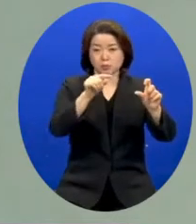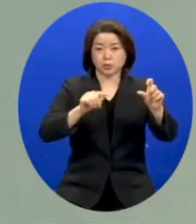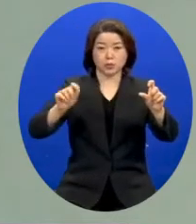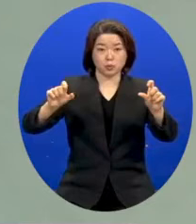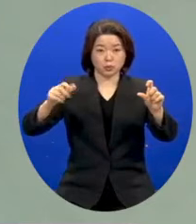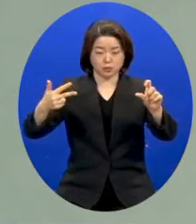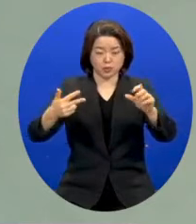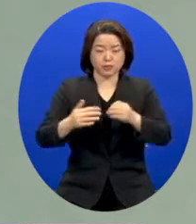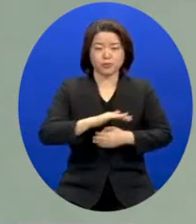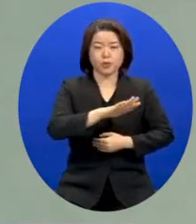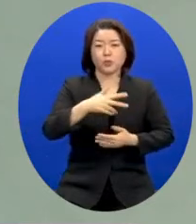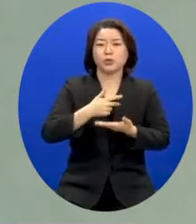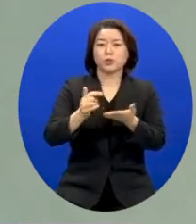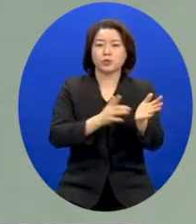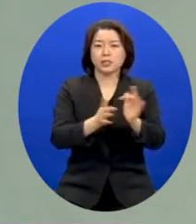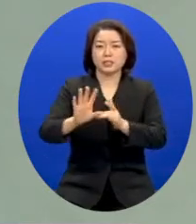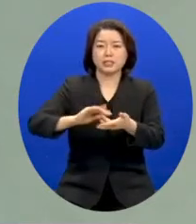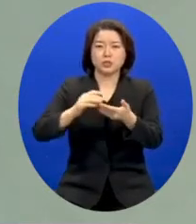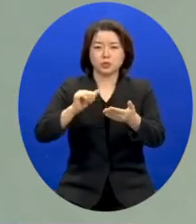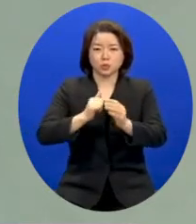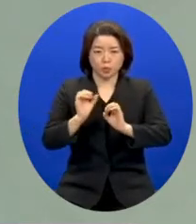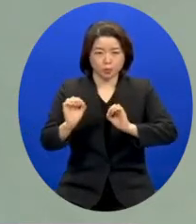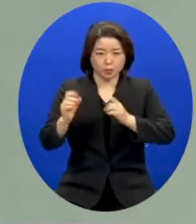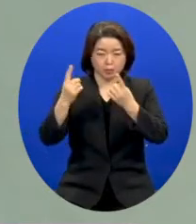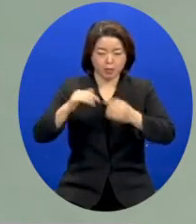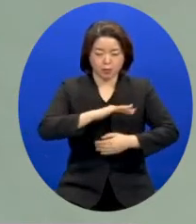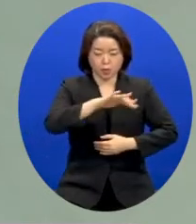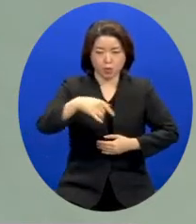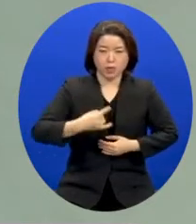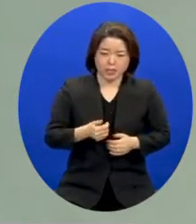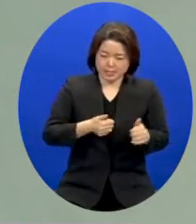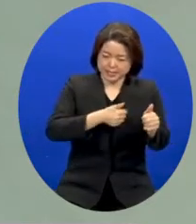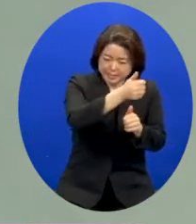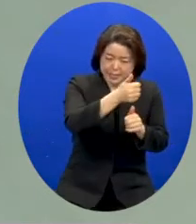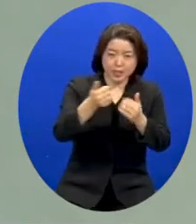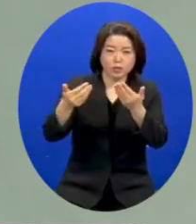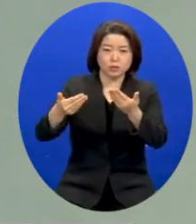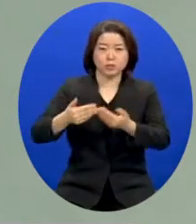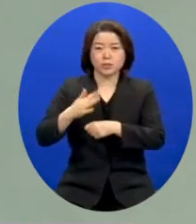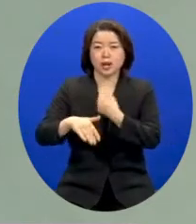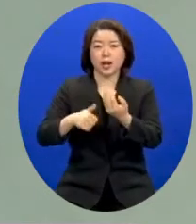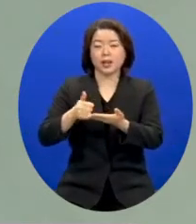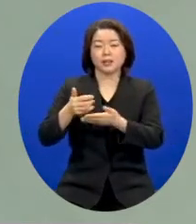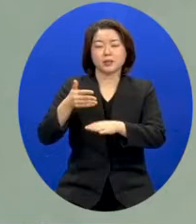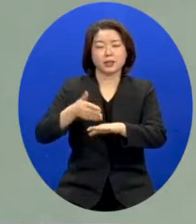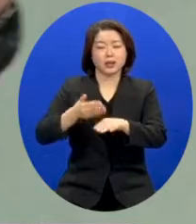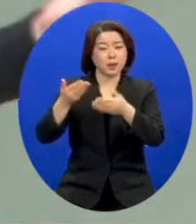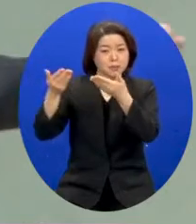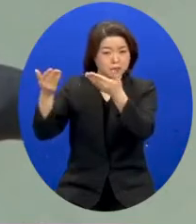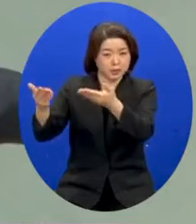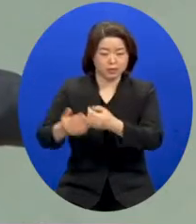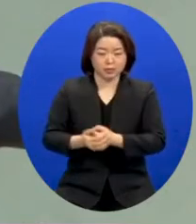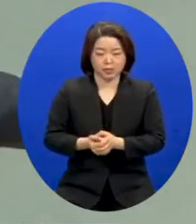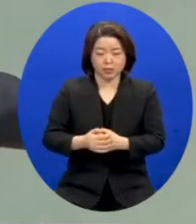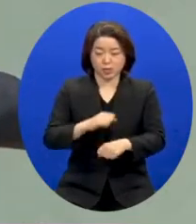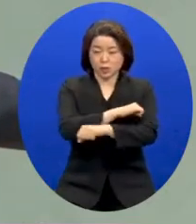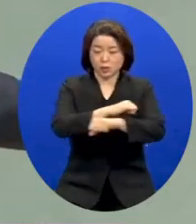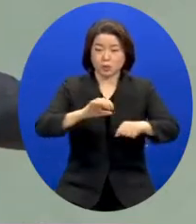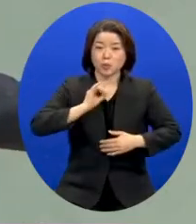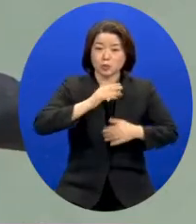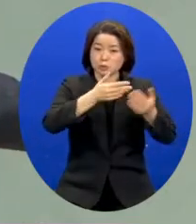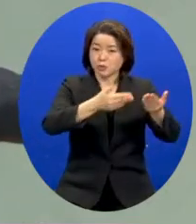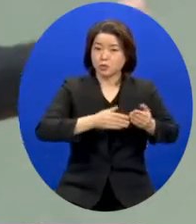예수 그리스도로 말미암아 우리에게 이김을 주시는 하나님께 감사하노니. 용서만 주신 게